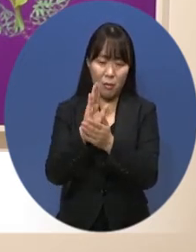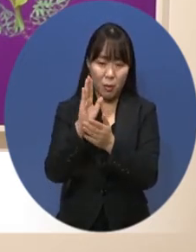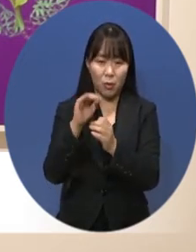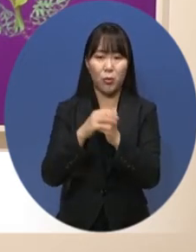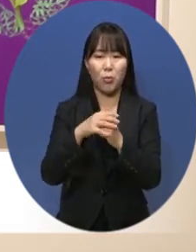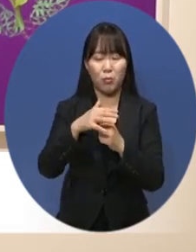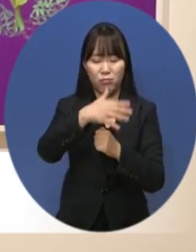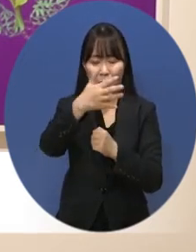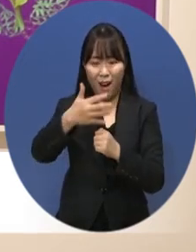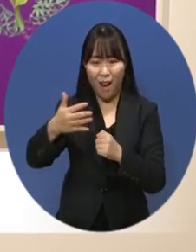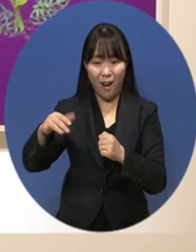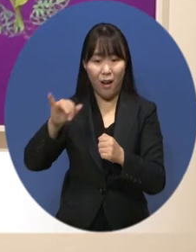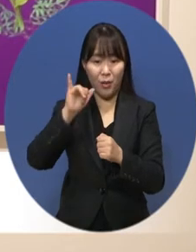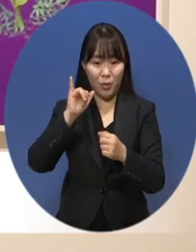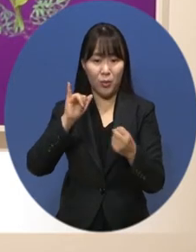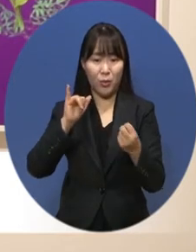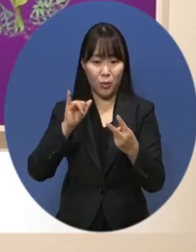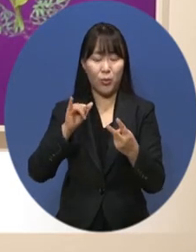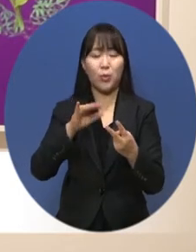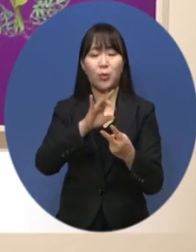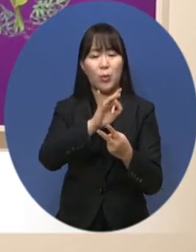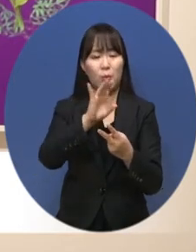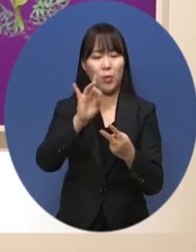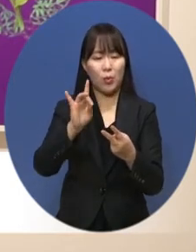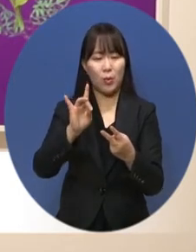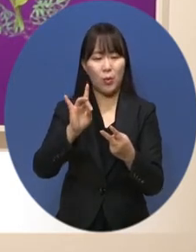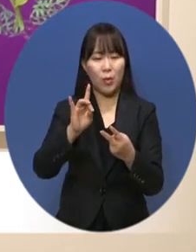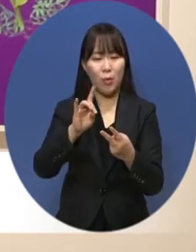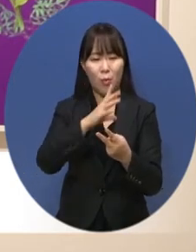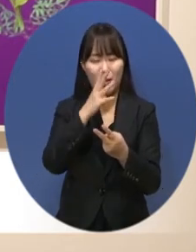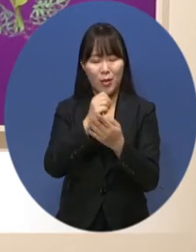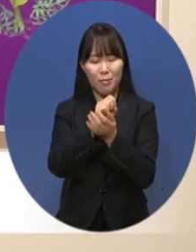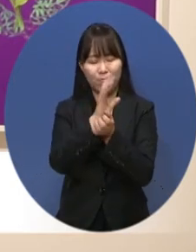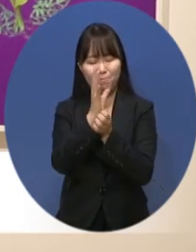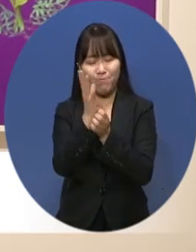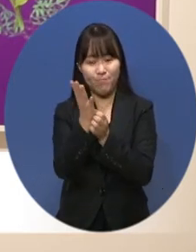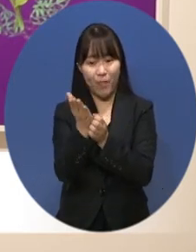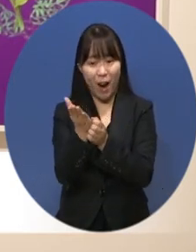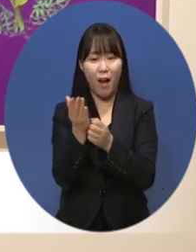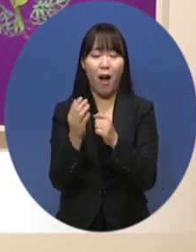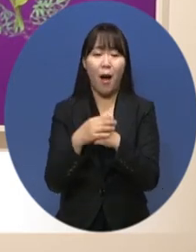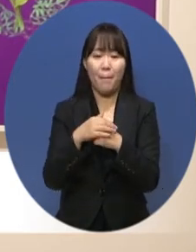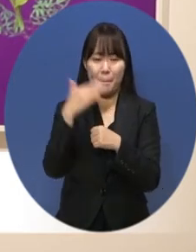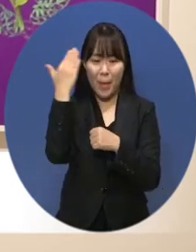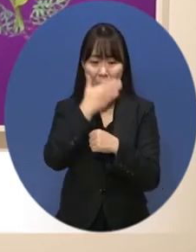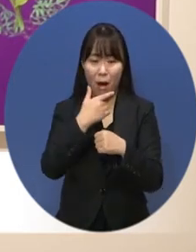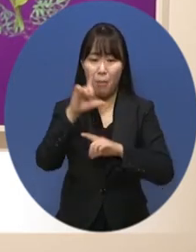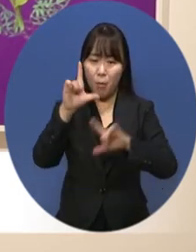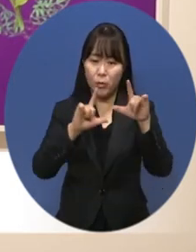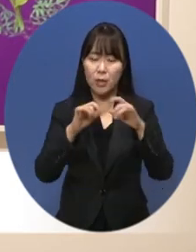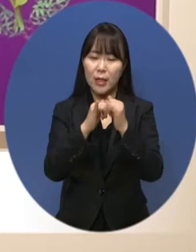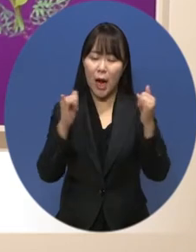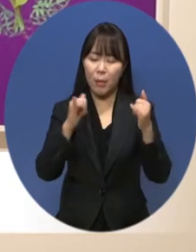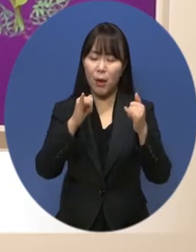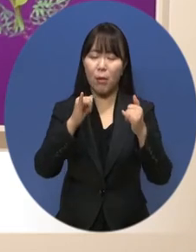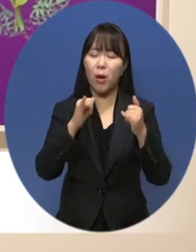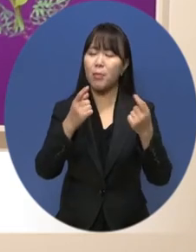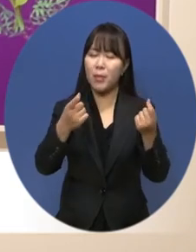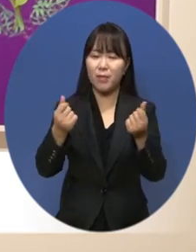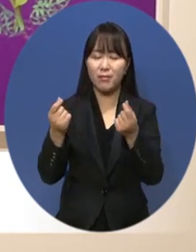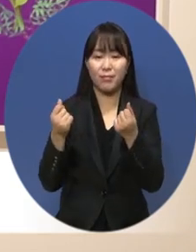화려하고 굴곡지고 아니면 때론 펴 있고 우리 인간의 모습하고 너무